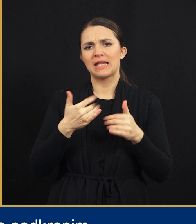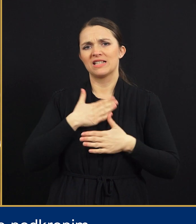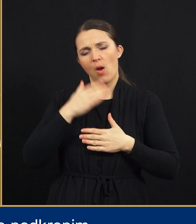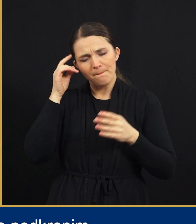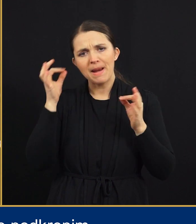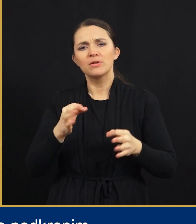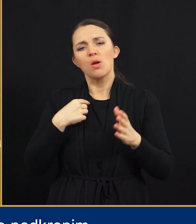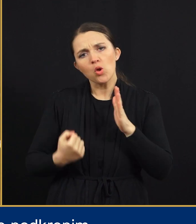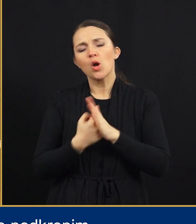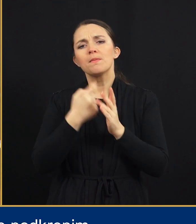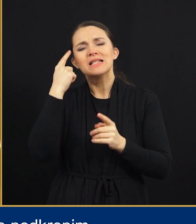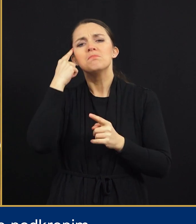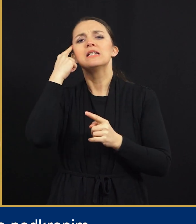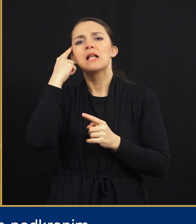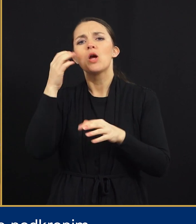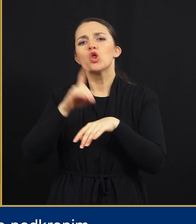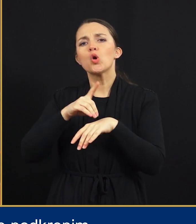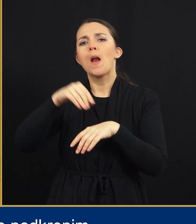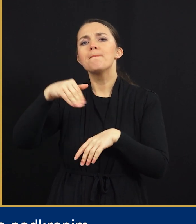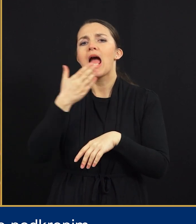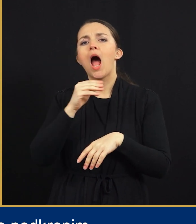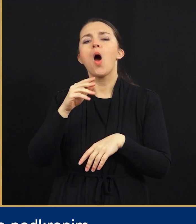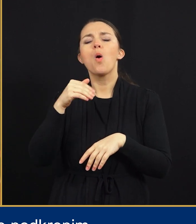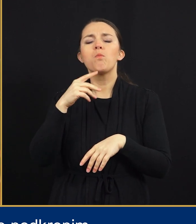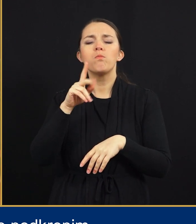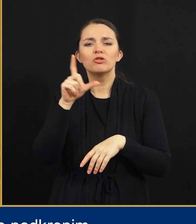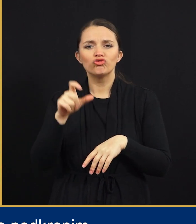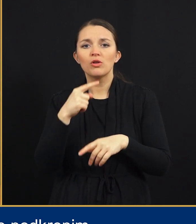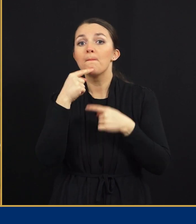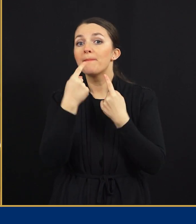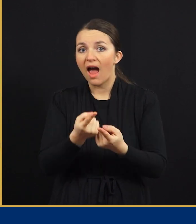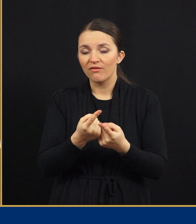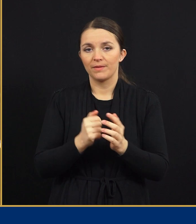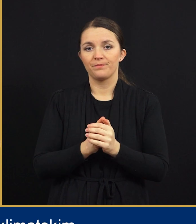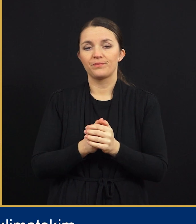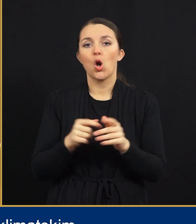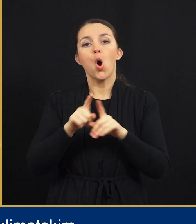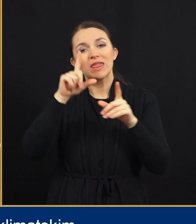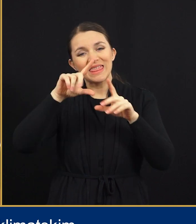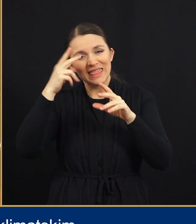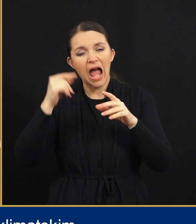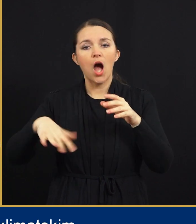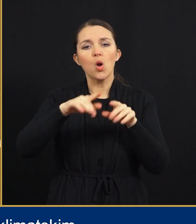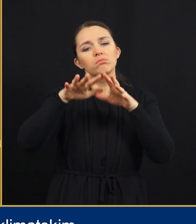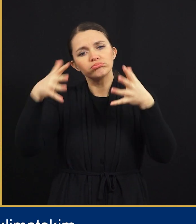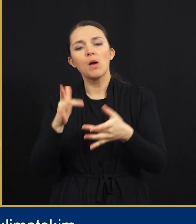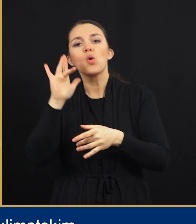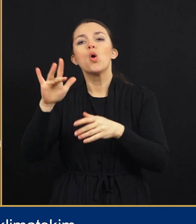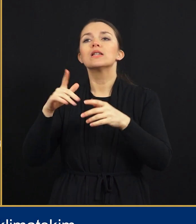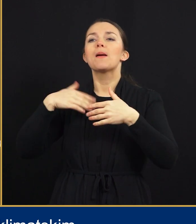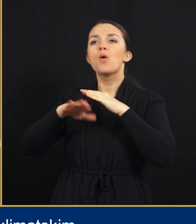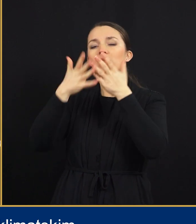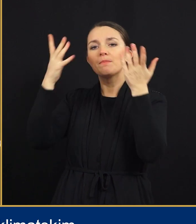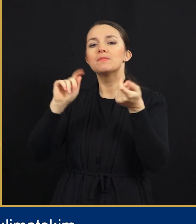da svoje prepričanje podkrepim z mislimi dr. Mihe Bobiča, ki pravi: kot narod in globalno, proti